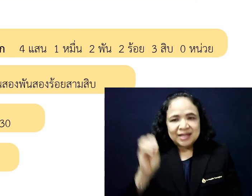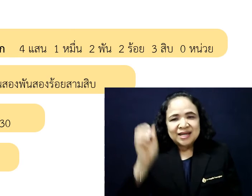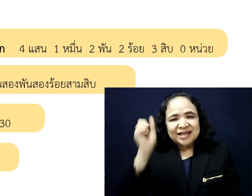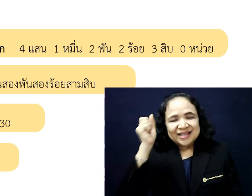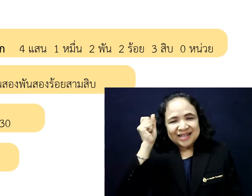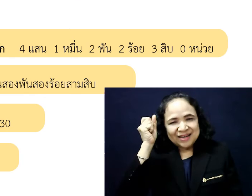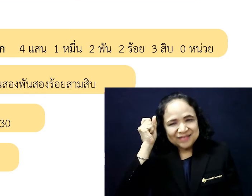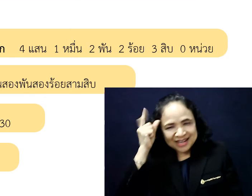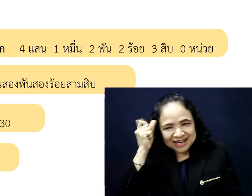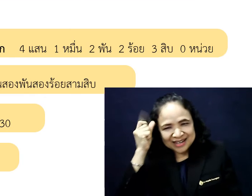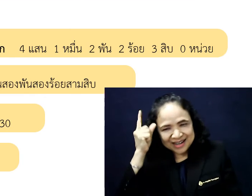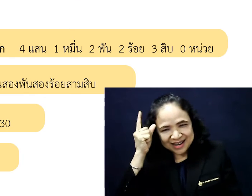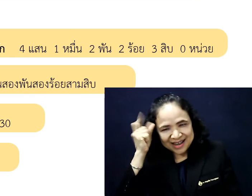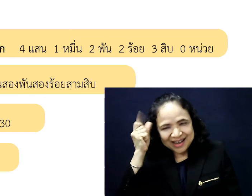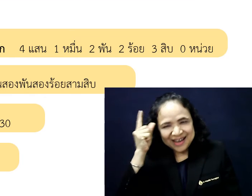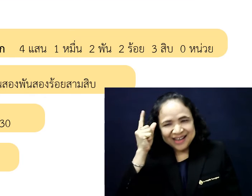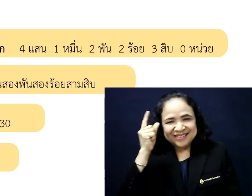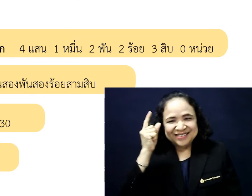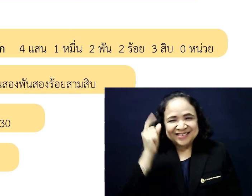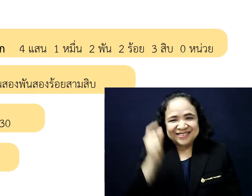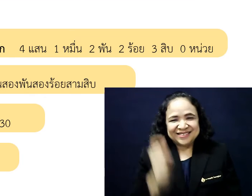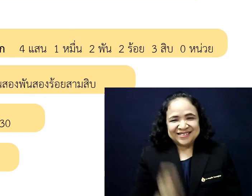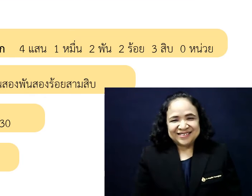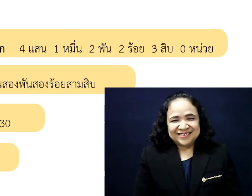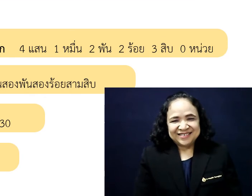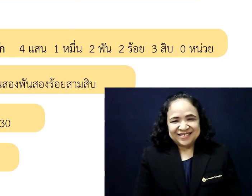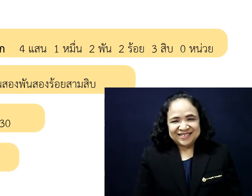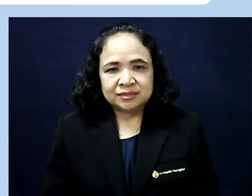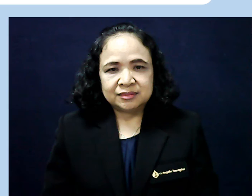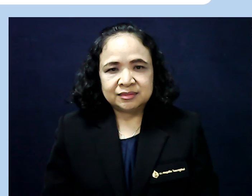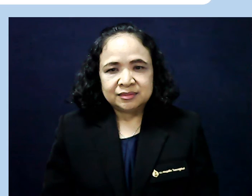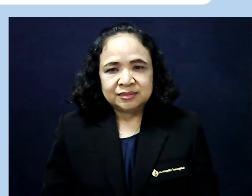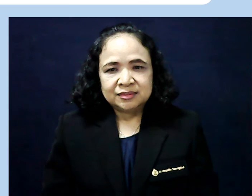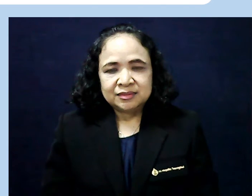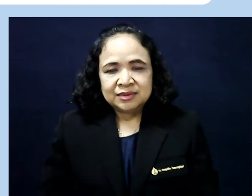4,112,230เข้าใจกันนะคะ